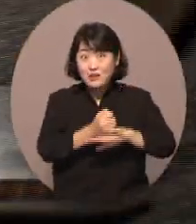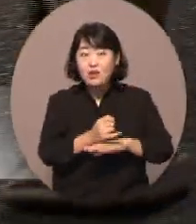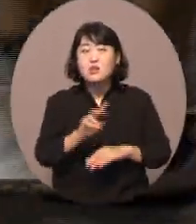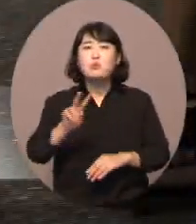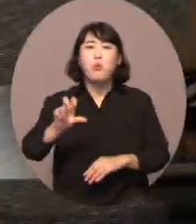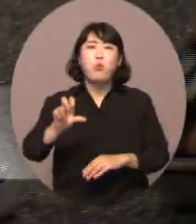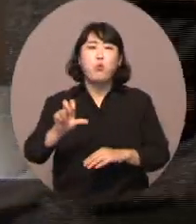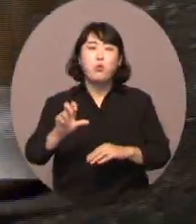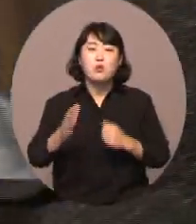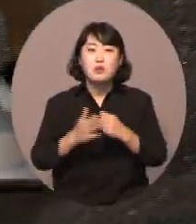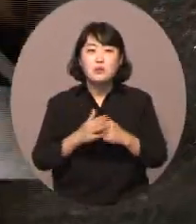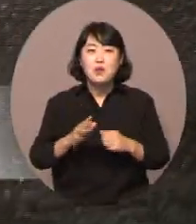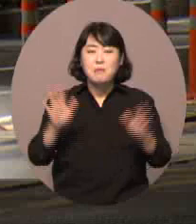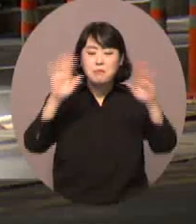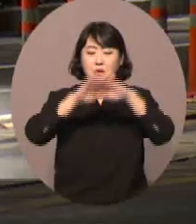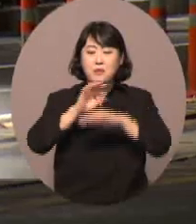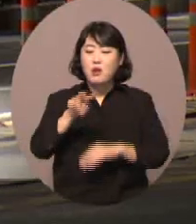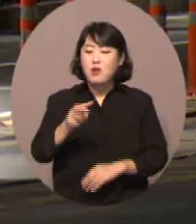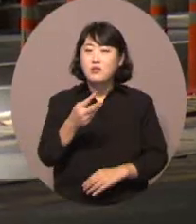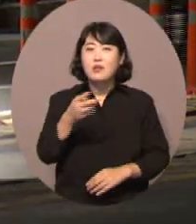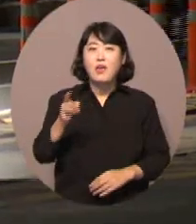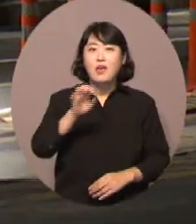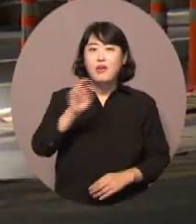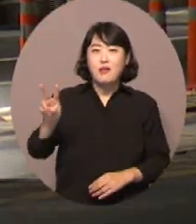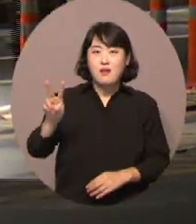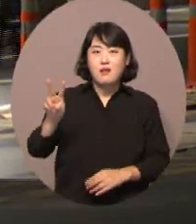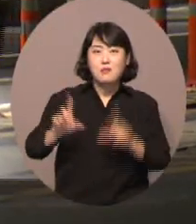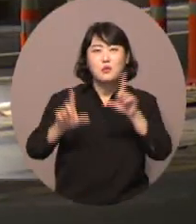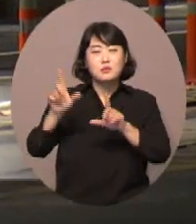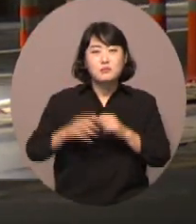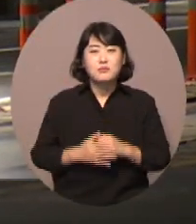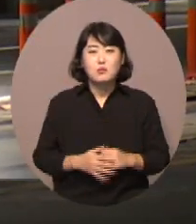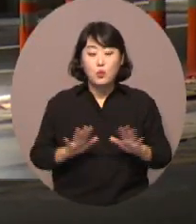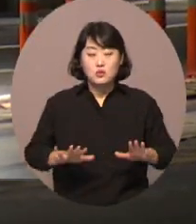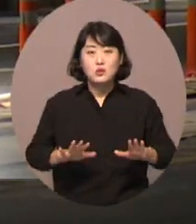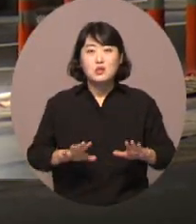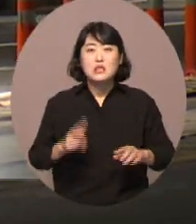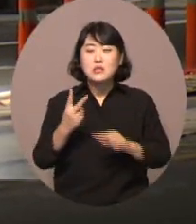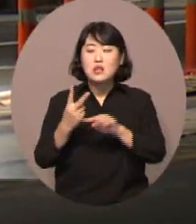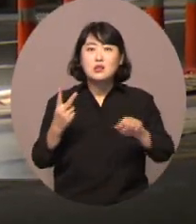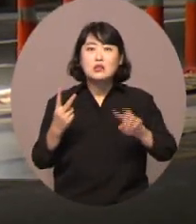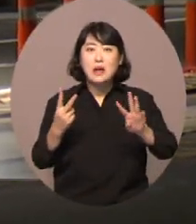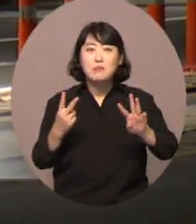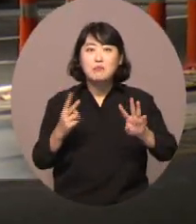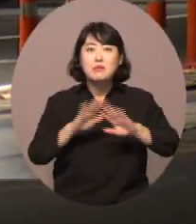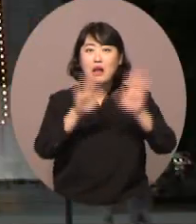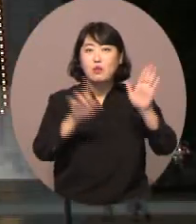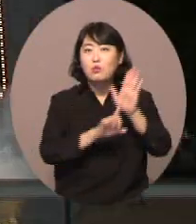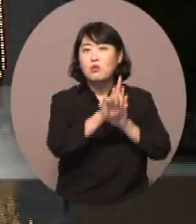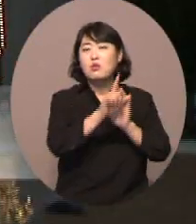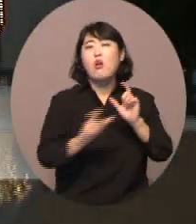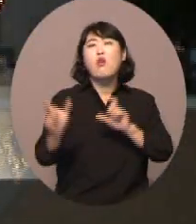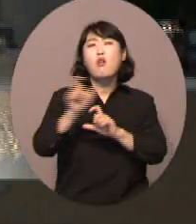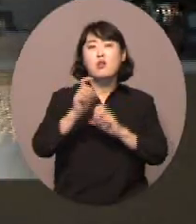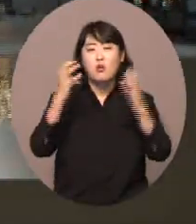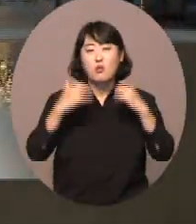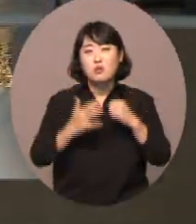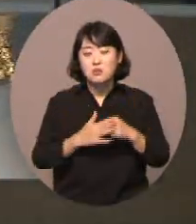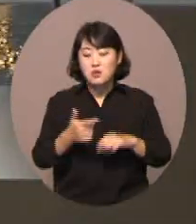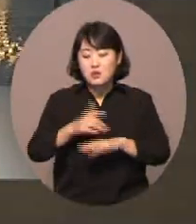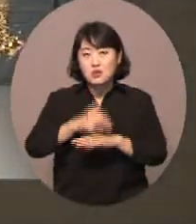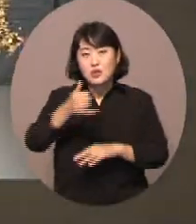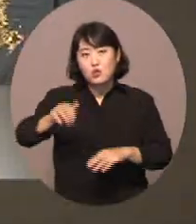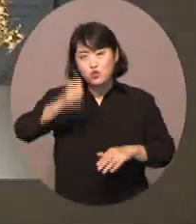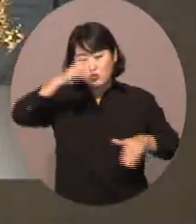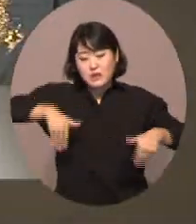넘으면서 열대야 현상이 나타났는데요. 오늘은 어제보다 낮 기온이 2에서 3도 더 오르면서 대전과 세종,